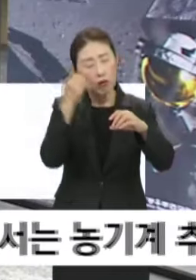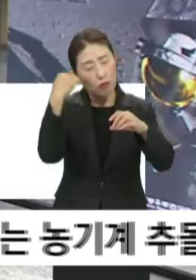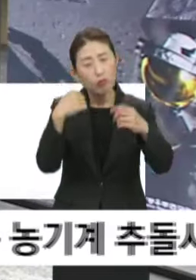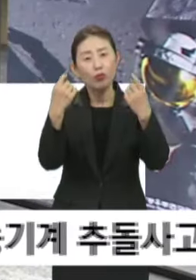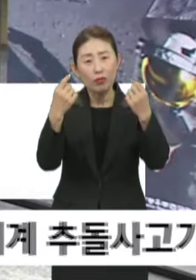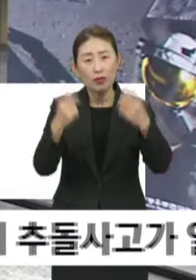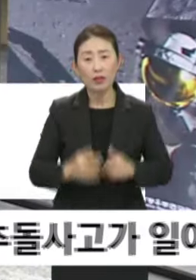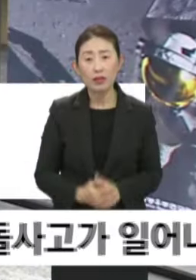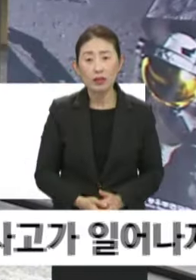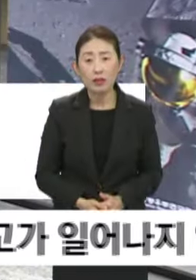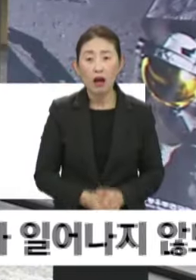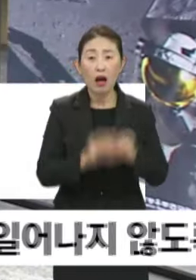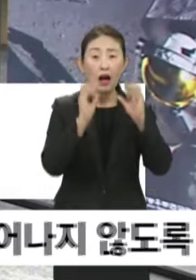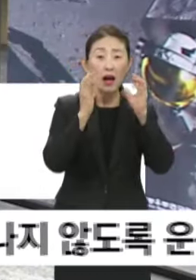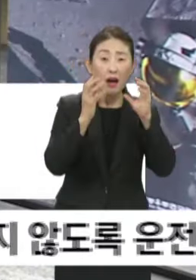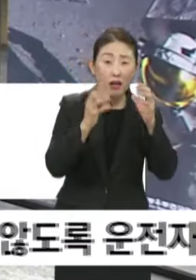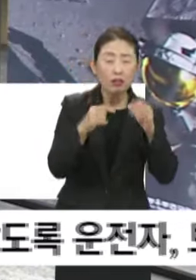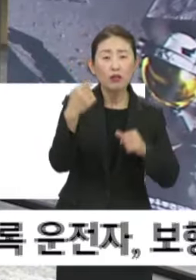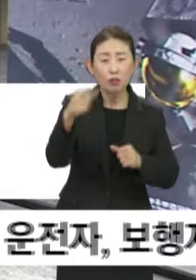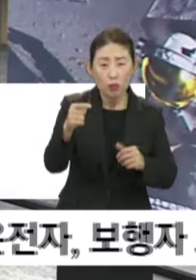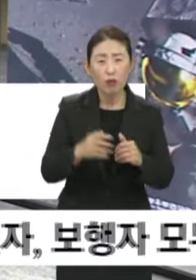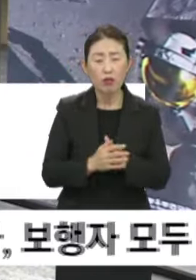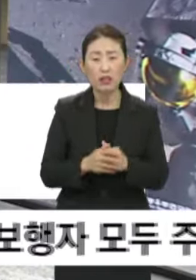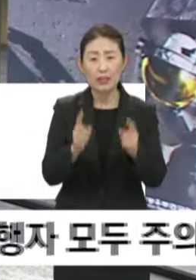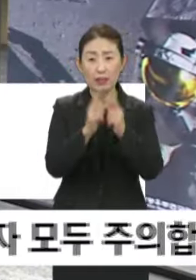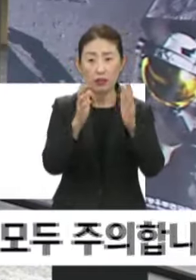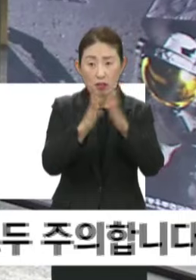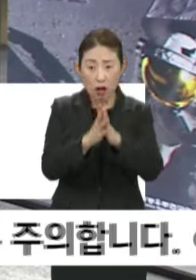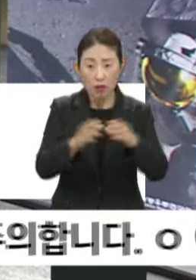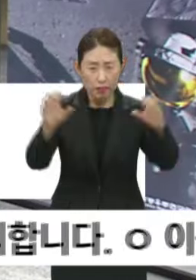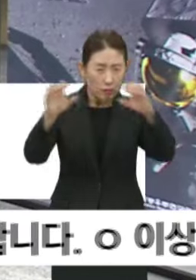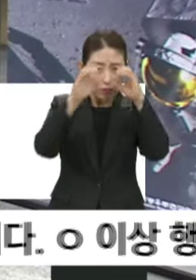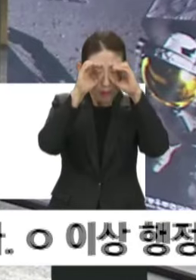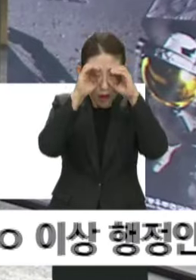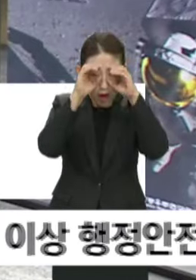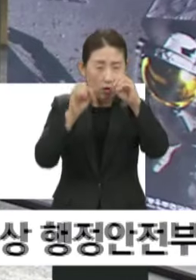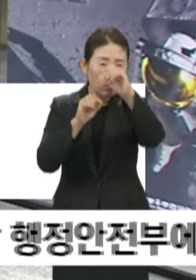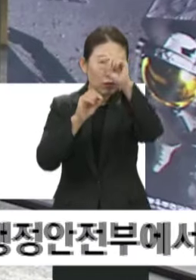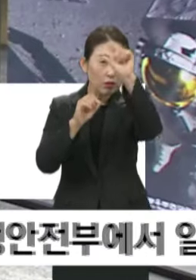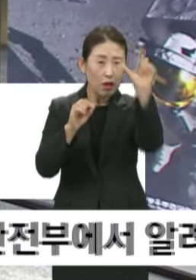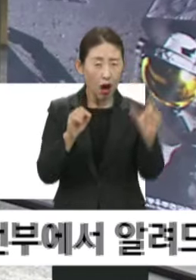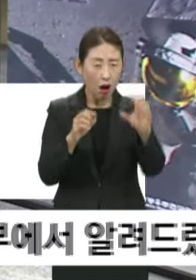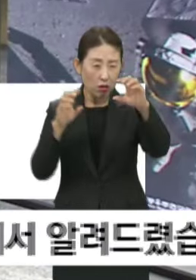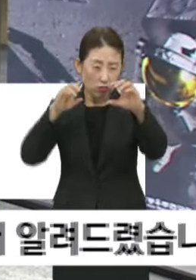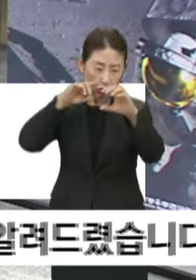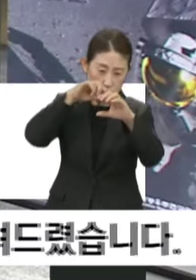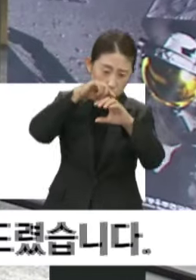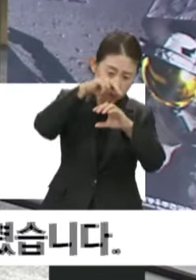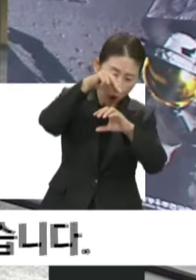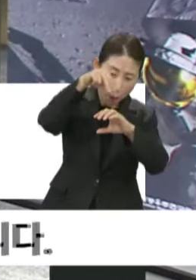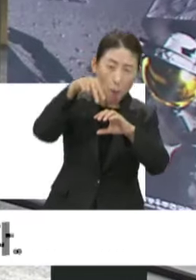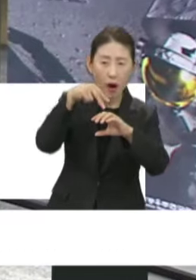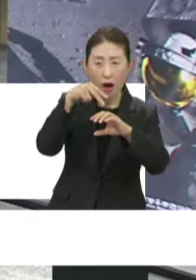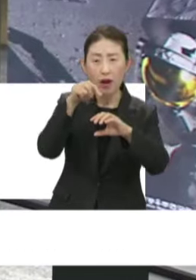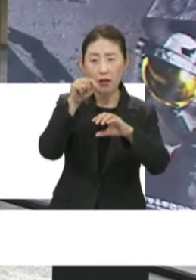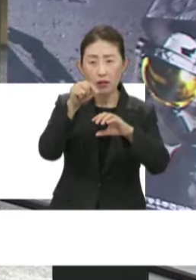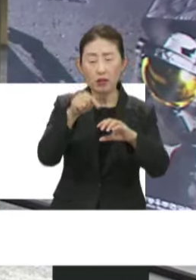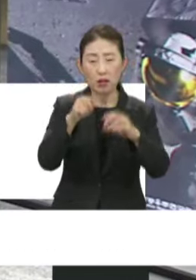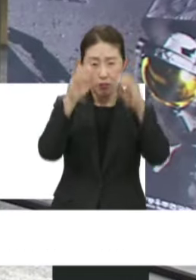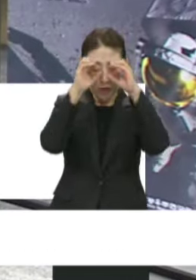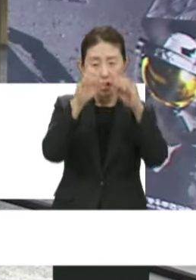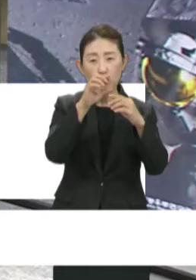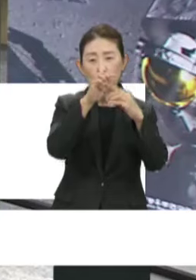친구들이 실제 달 탐사를 내가 직접 할 수 있는 느낌으로, 하는 느낌으로 할 수 있게끔 VR 트레드밀과 VR